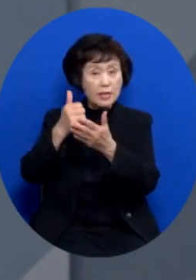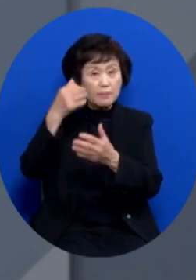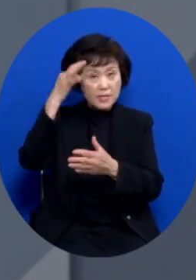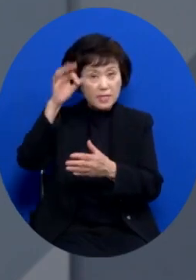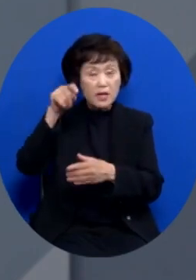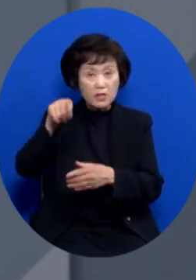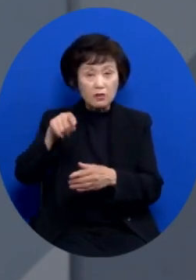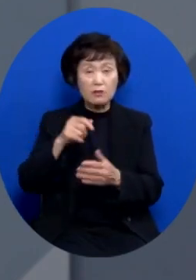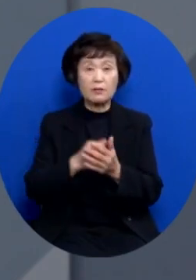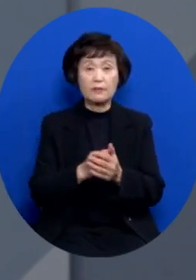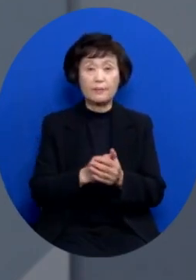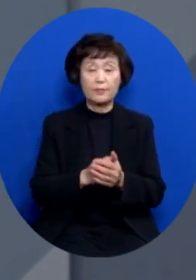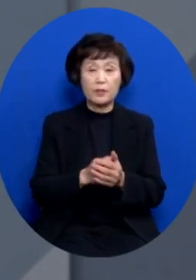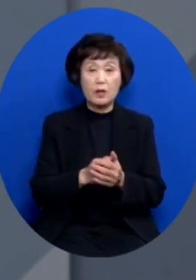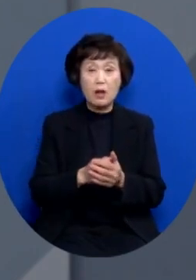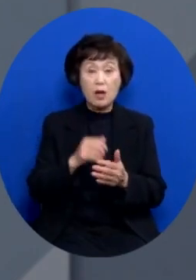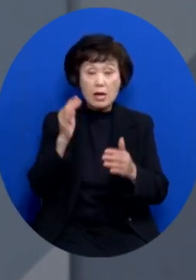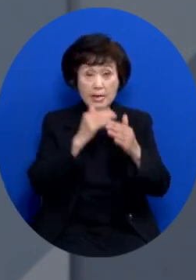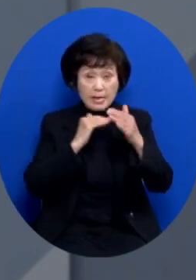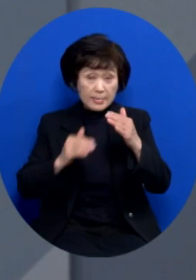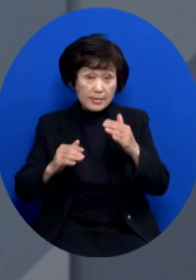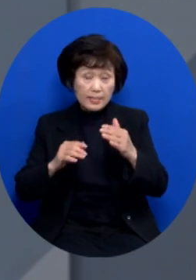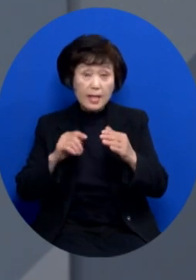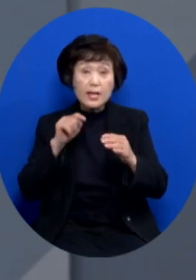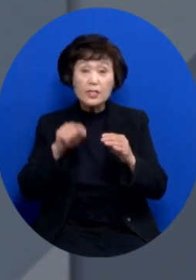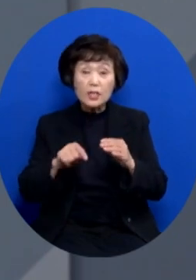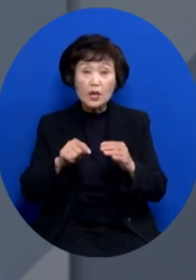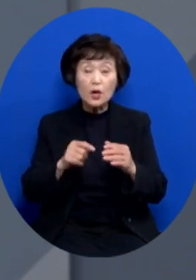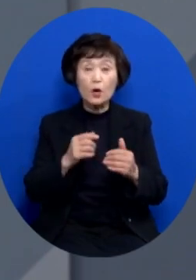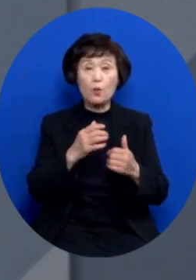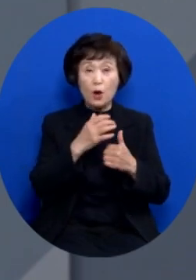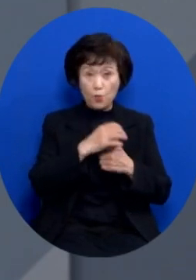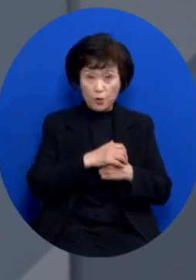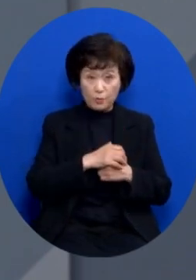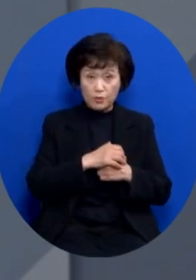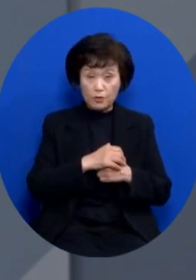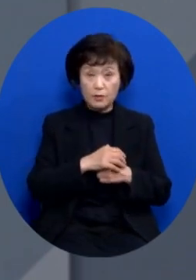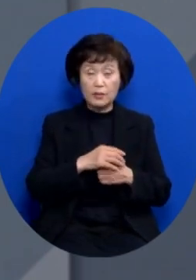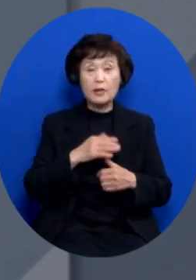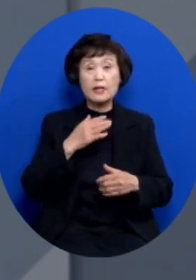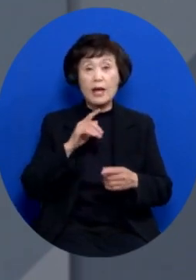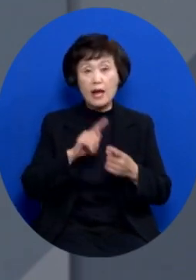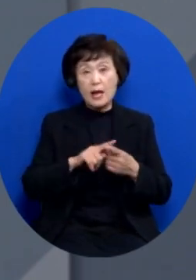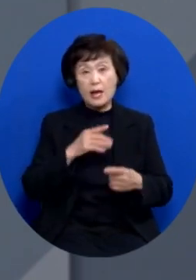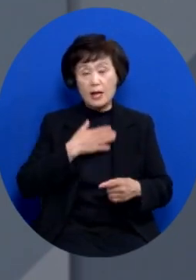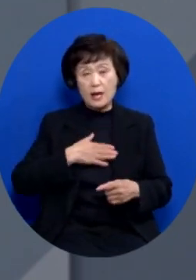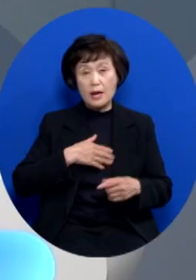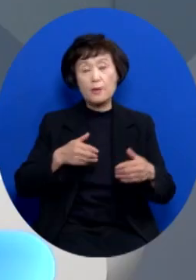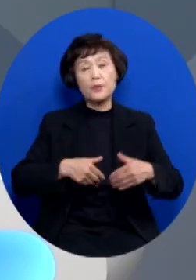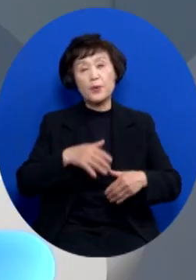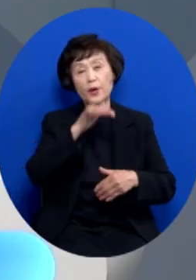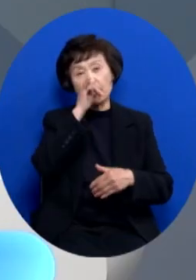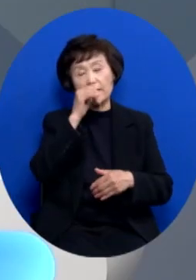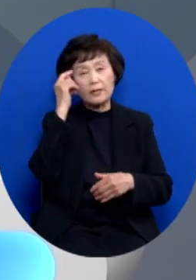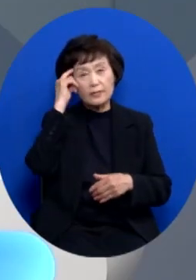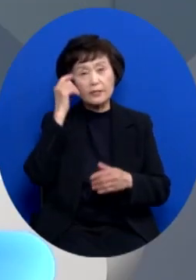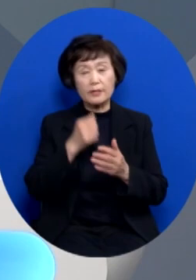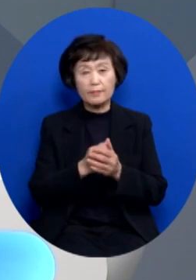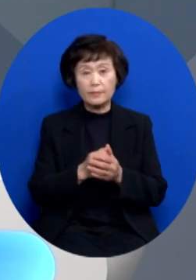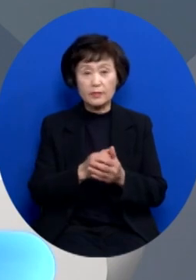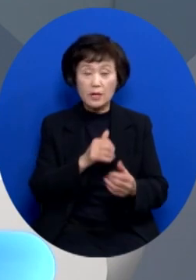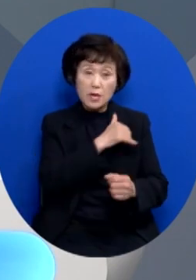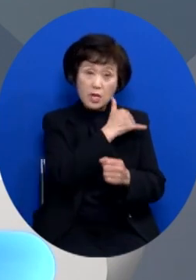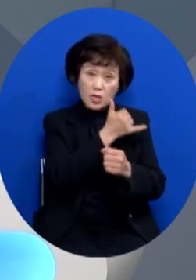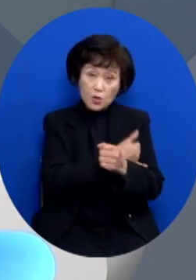절대성과 위임성 그리고 조건성, 금지성을 아는 그런 인권을 알아야 된다고 보여집니다. 네, 인권을 지혜롭게